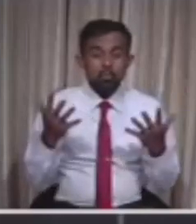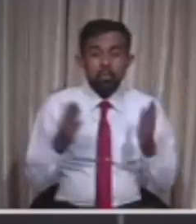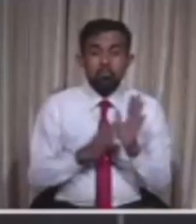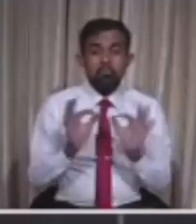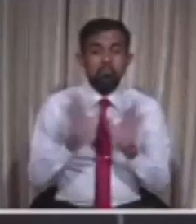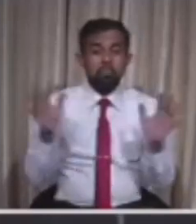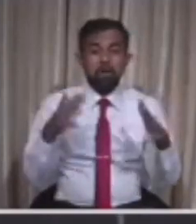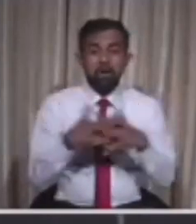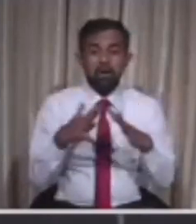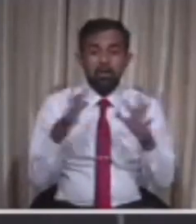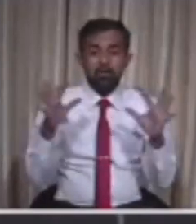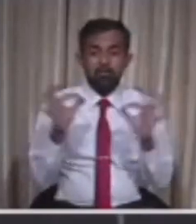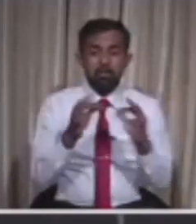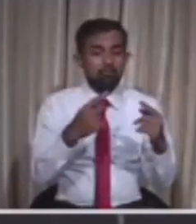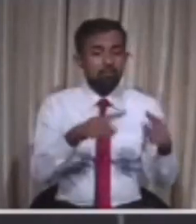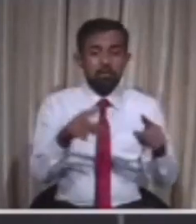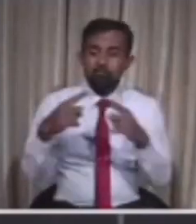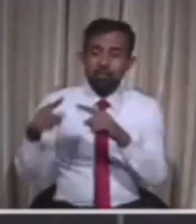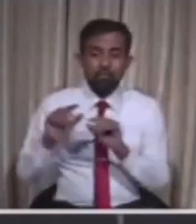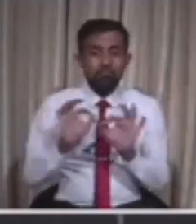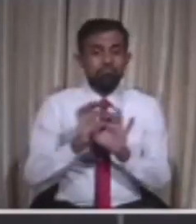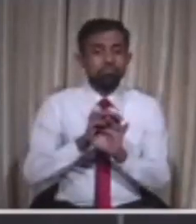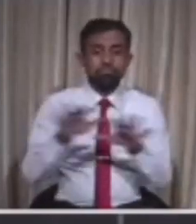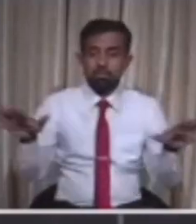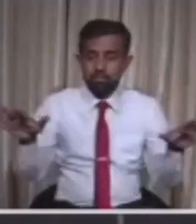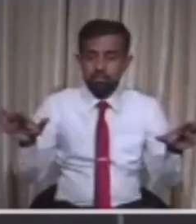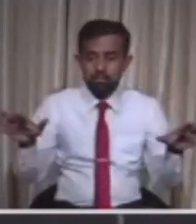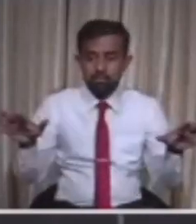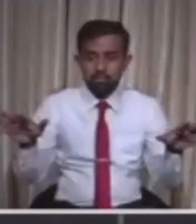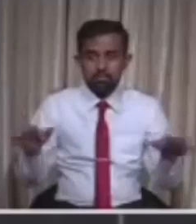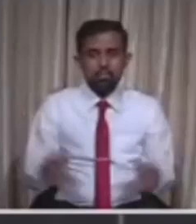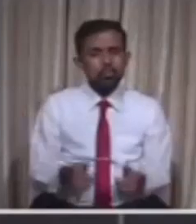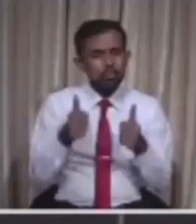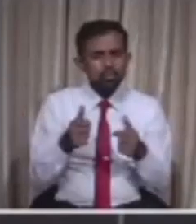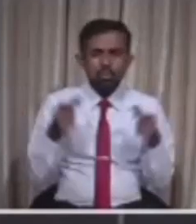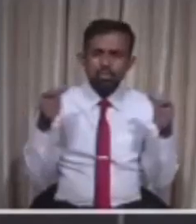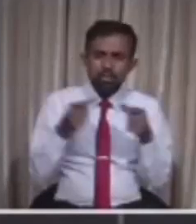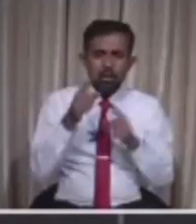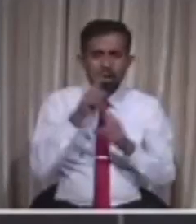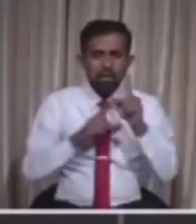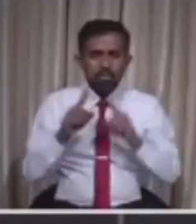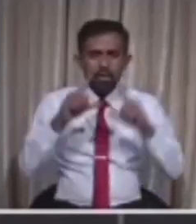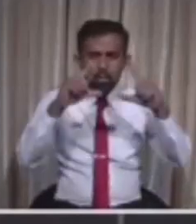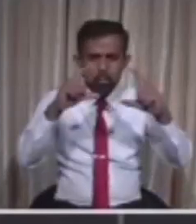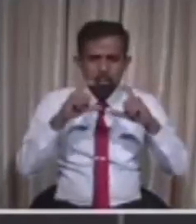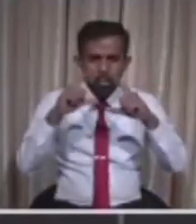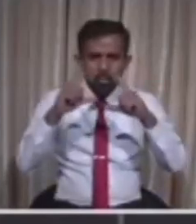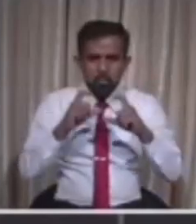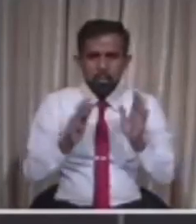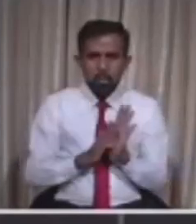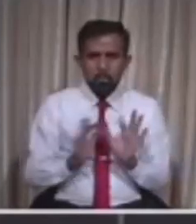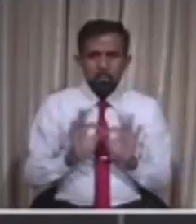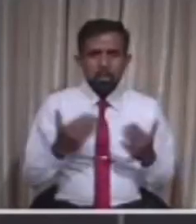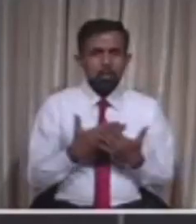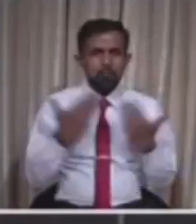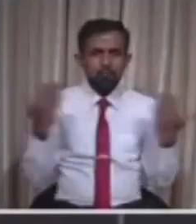මාධ්‍යයේ වෙබ්සයිට් වල නොයෙකුත් විදිහට අර්ථකථනය වුණා. ඔහුත් එක්ක මම සුහදව සාකච්ඡා කරන ඡායාරූප පත්‍රවල මීඩියාවල දාලා